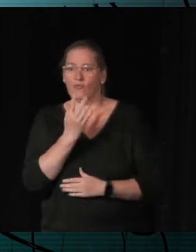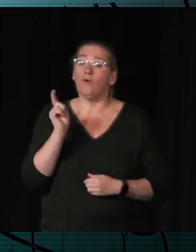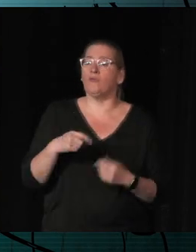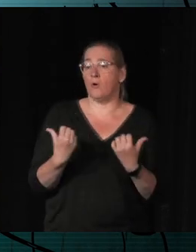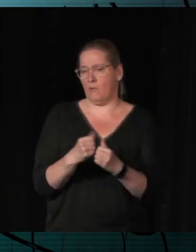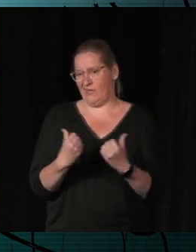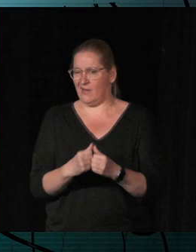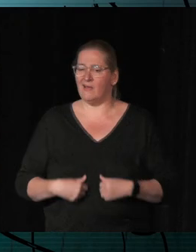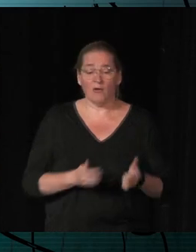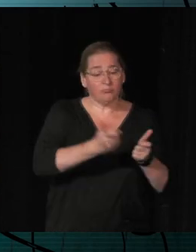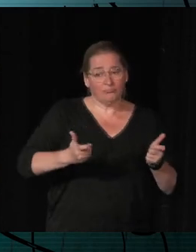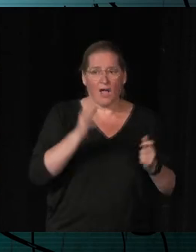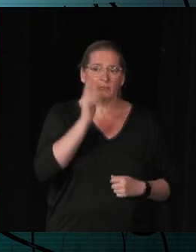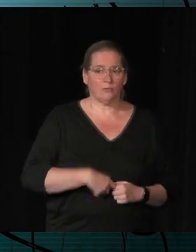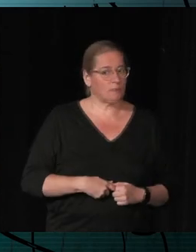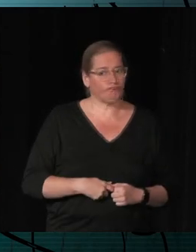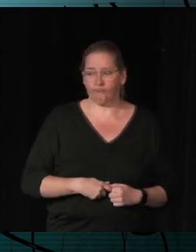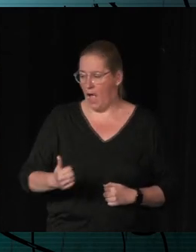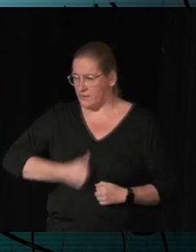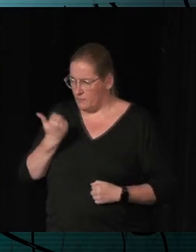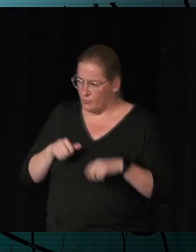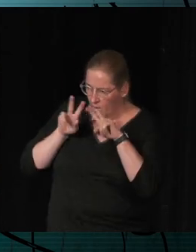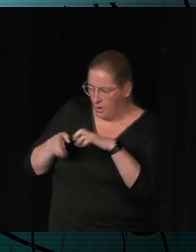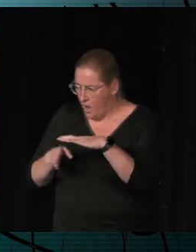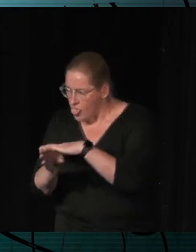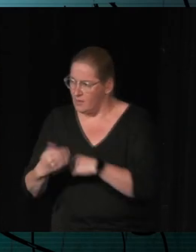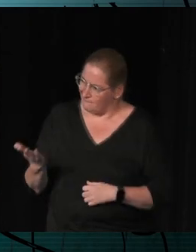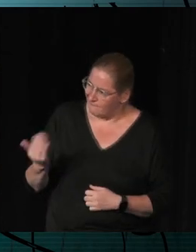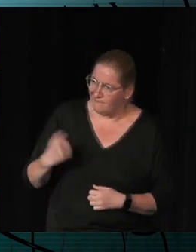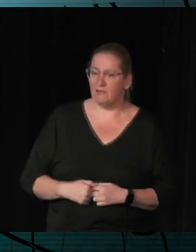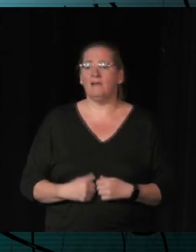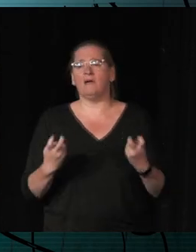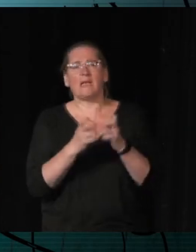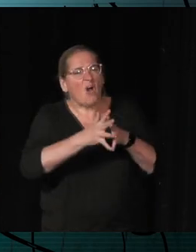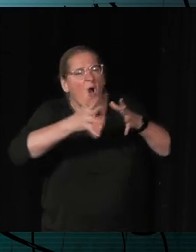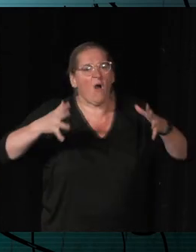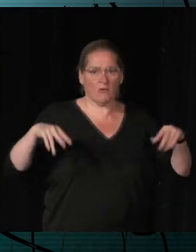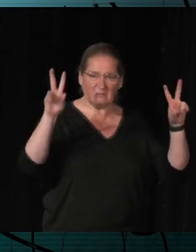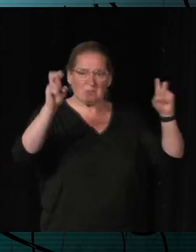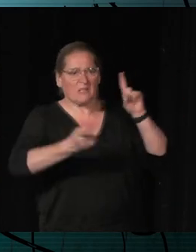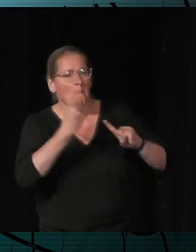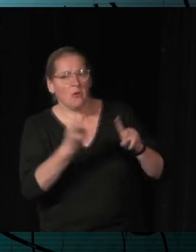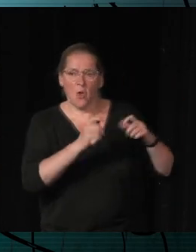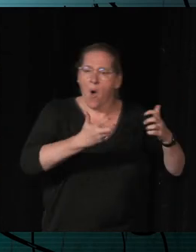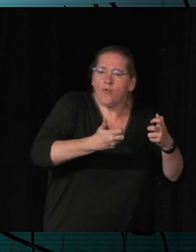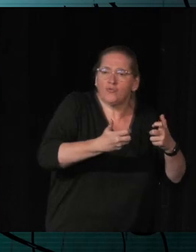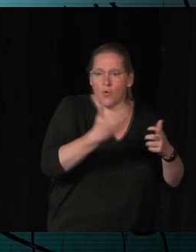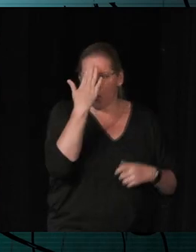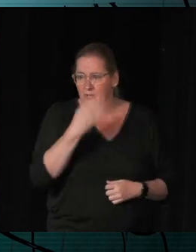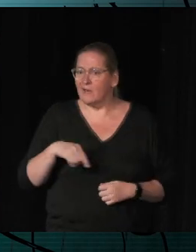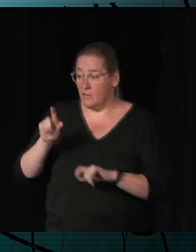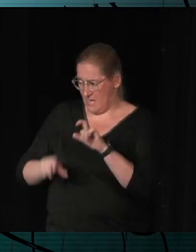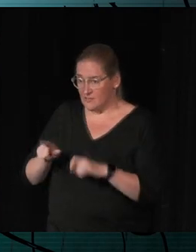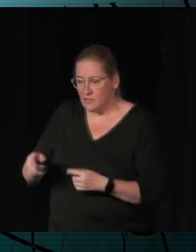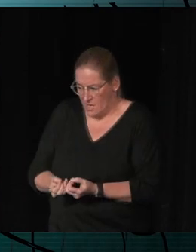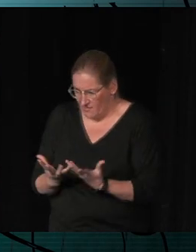la scène indépendante des aller gratter un peu et chercher autre chose que sur les blockbusters et les grosties titre où là justement il y a encore des développeurs en général